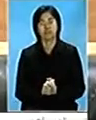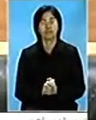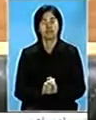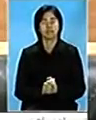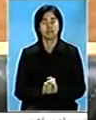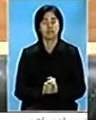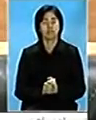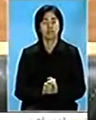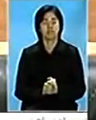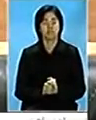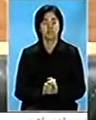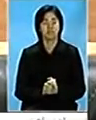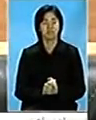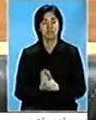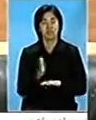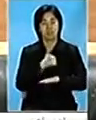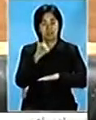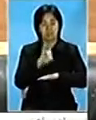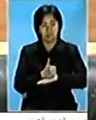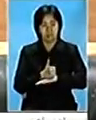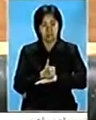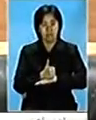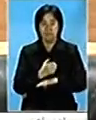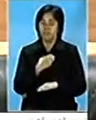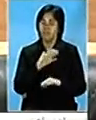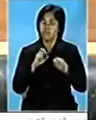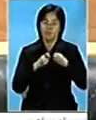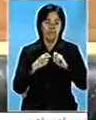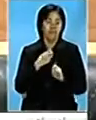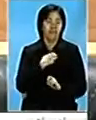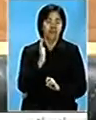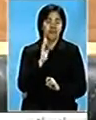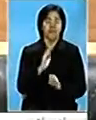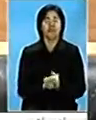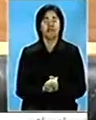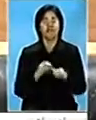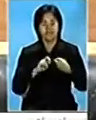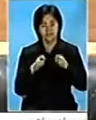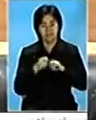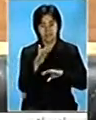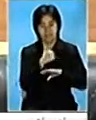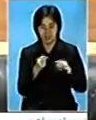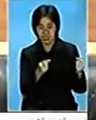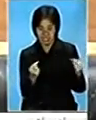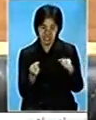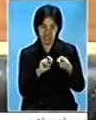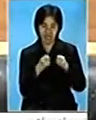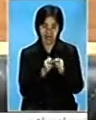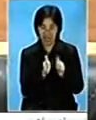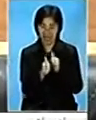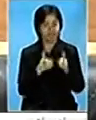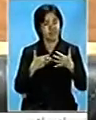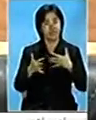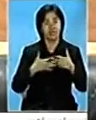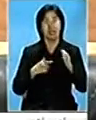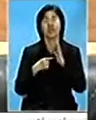เนี่ยนะคะทางด้านการเมืองเนี่ยดิฉันไม่อยากให้มีเกิดขึ้นการสู้กันทางด้านการเมืองก็สู้กันไปนะคะอย่างเช่นยกตัว